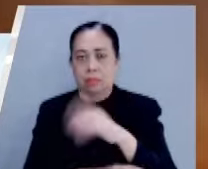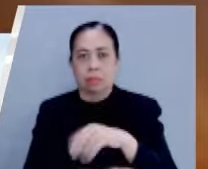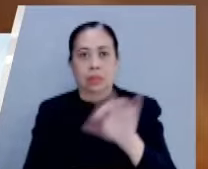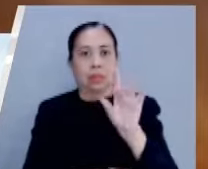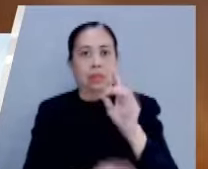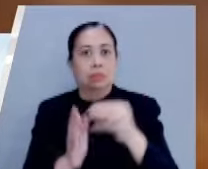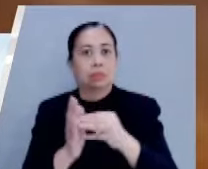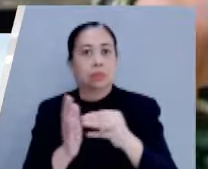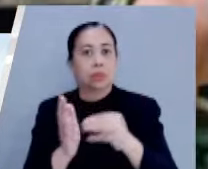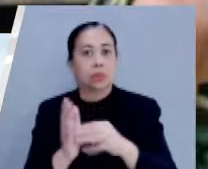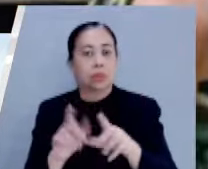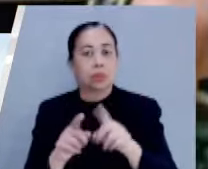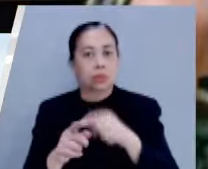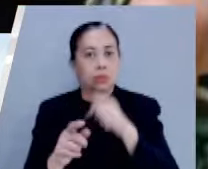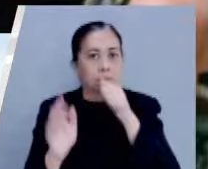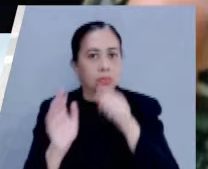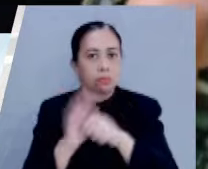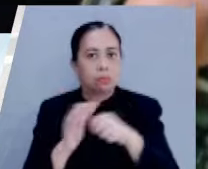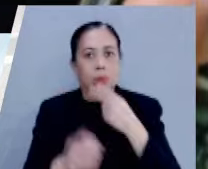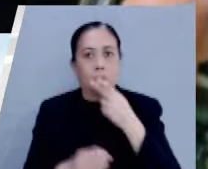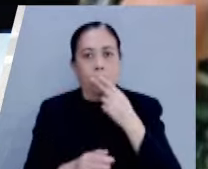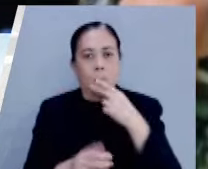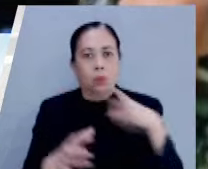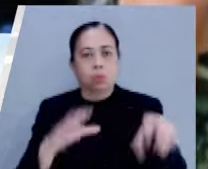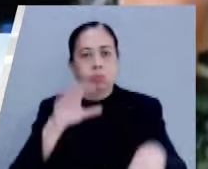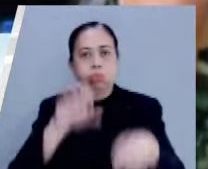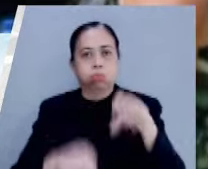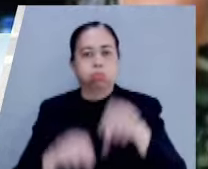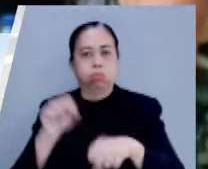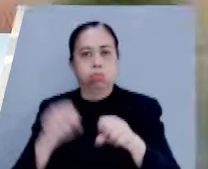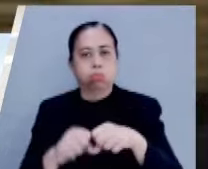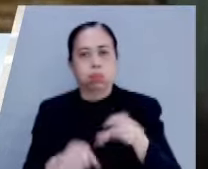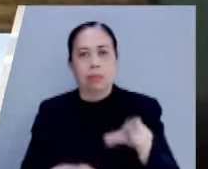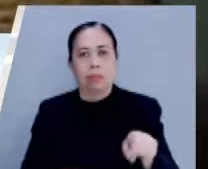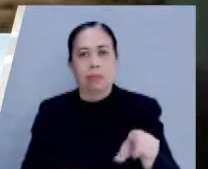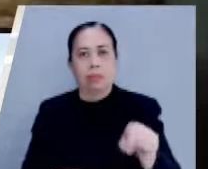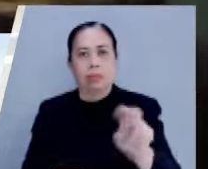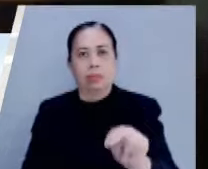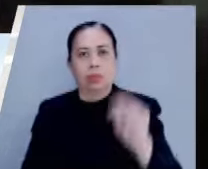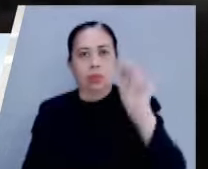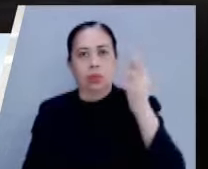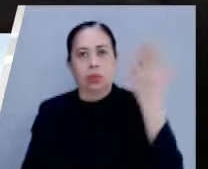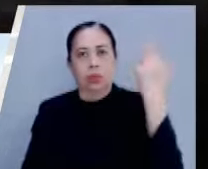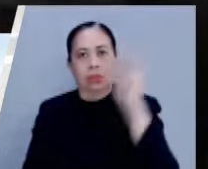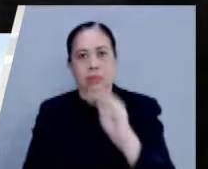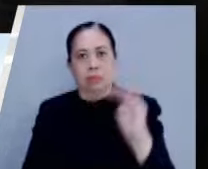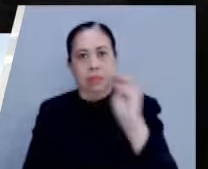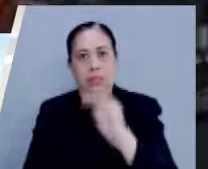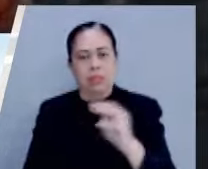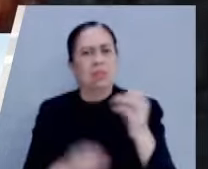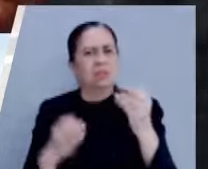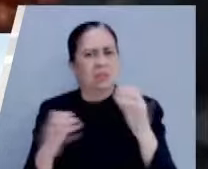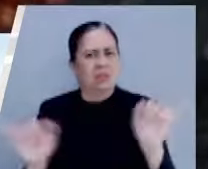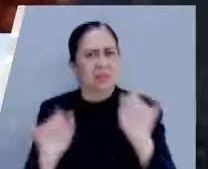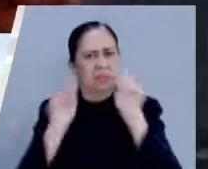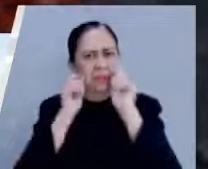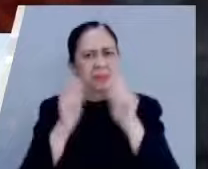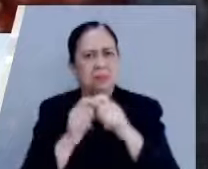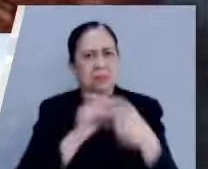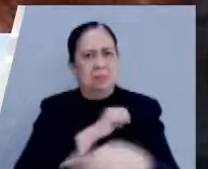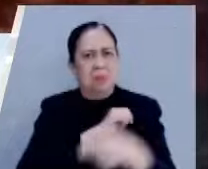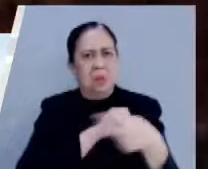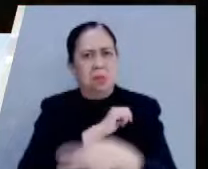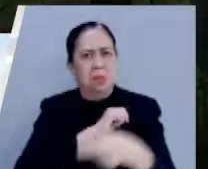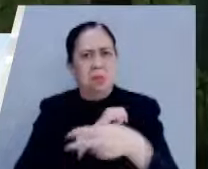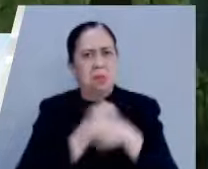halaga ng smuggled na sigarilyo na kumpiskado sa Maguindanao del Norte nitong Lunes. Pero marami ng ganitong kaso ng smuggling na nakakalusot ng